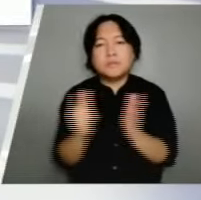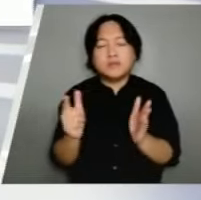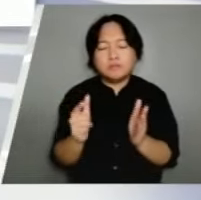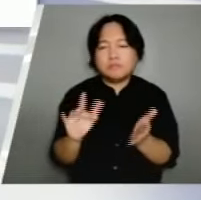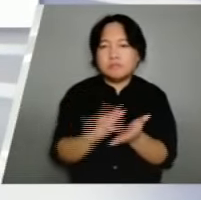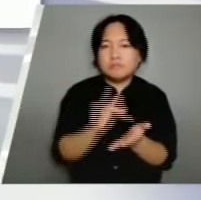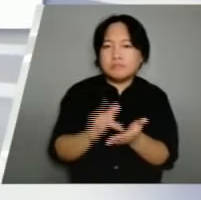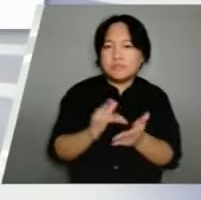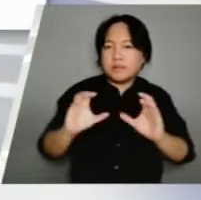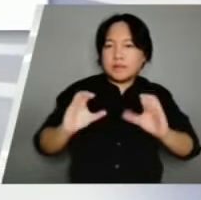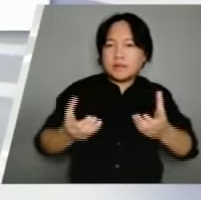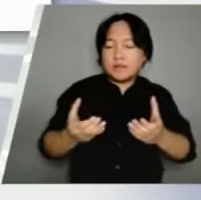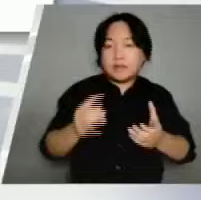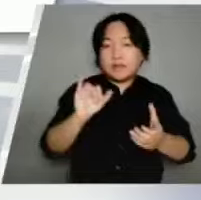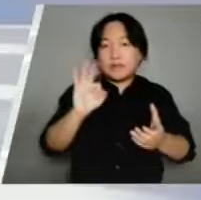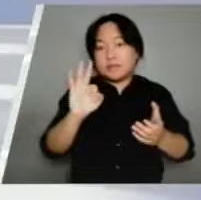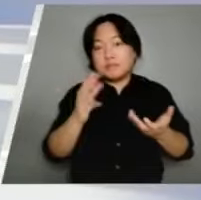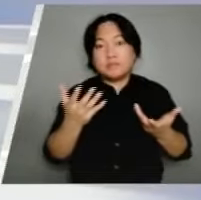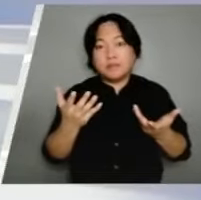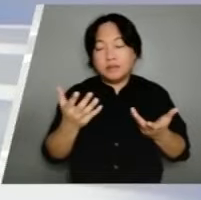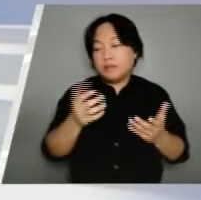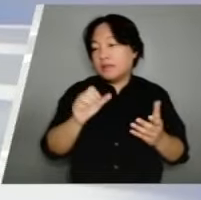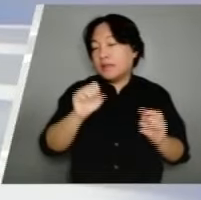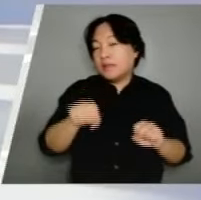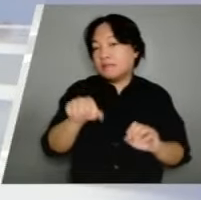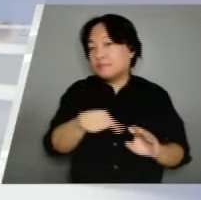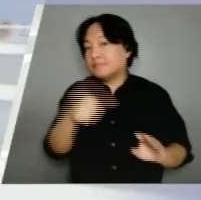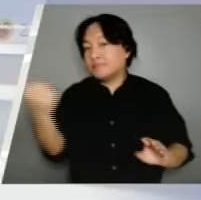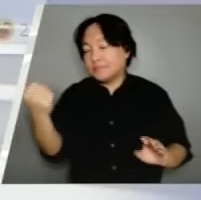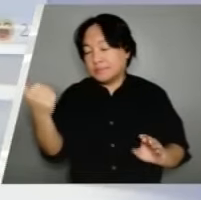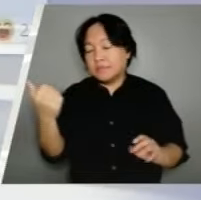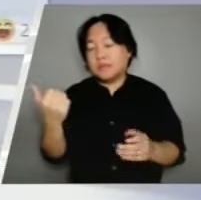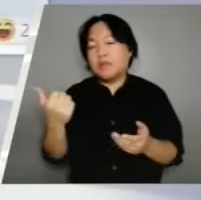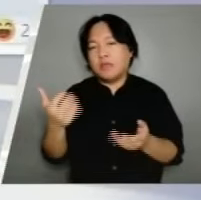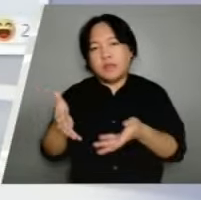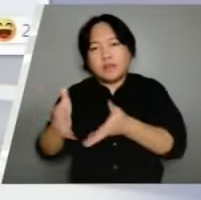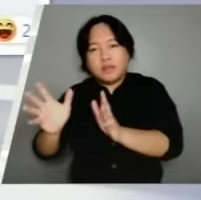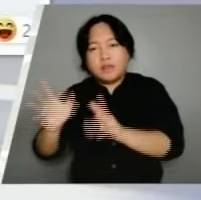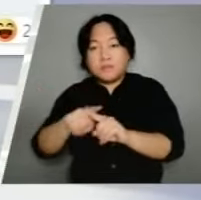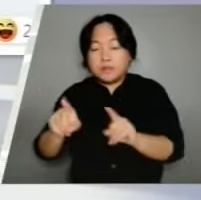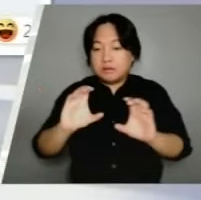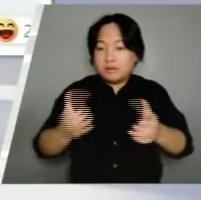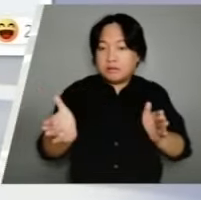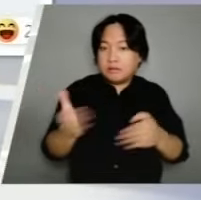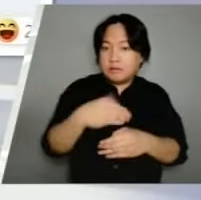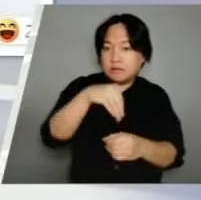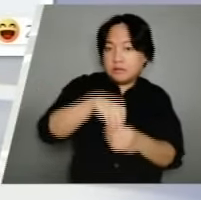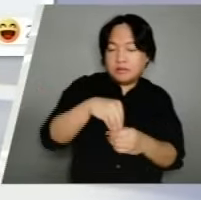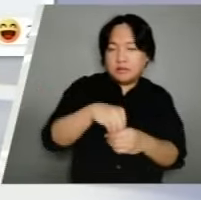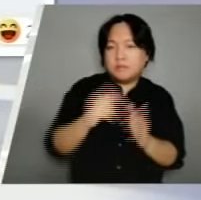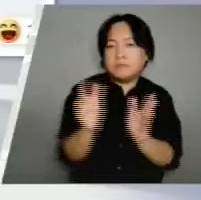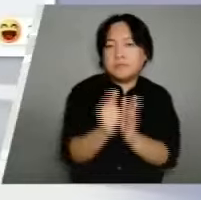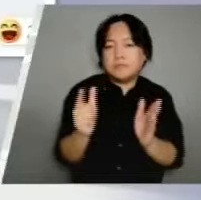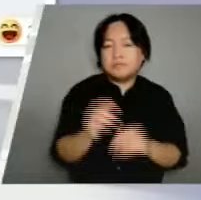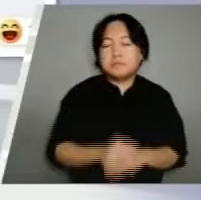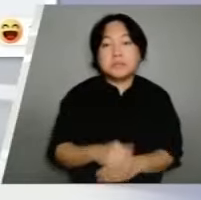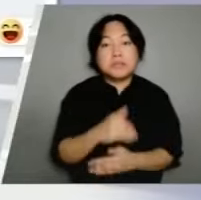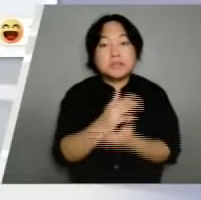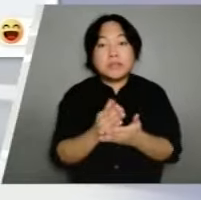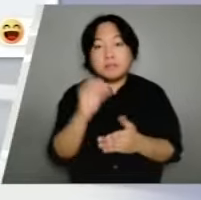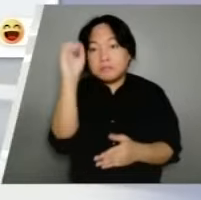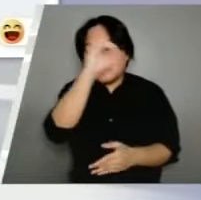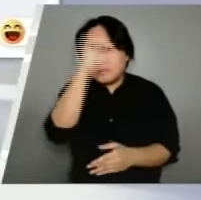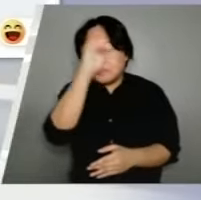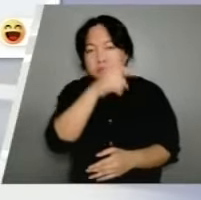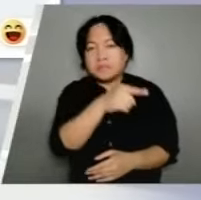sa iba pang bahagi ng campus. May mga nagsabing dapat pagbawalan pati mga guro, at hindi dapat nagla-livestream ang